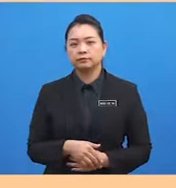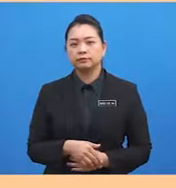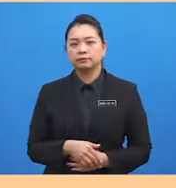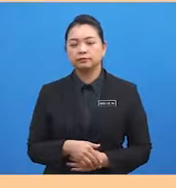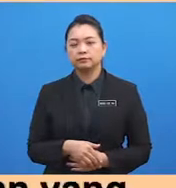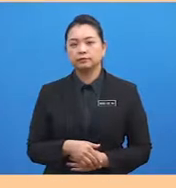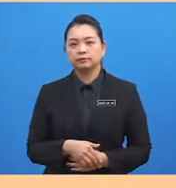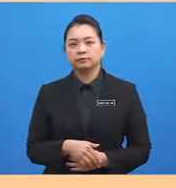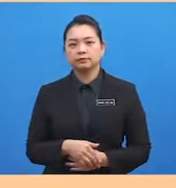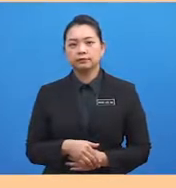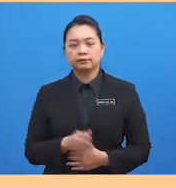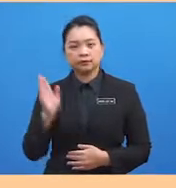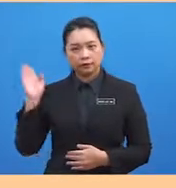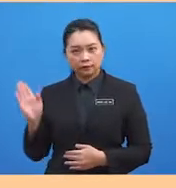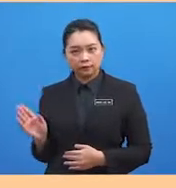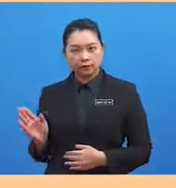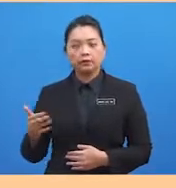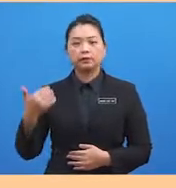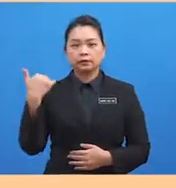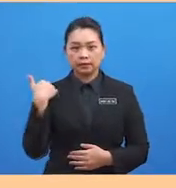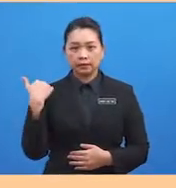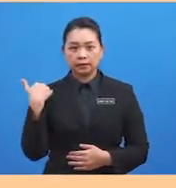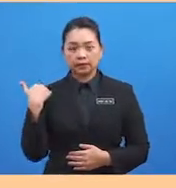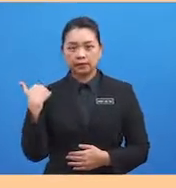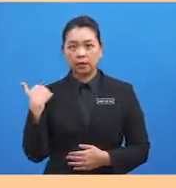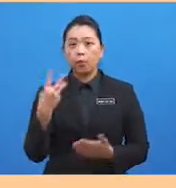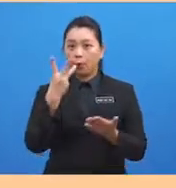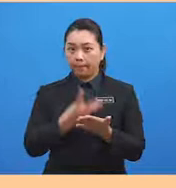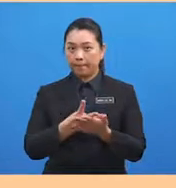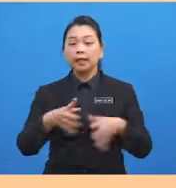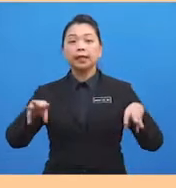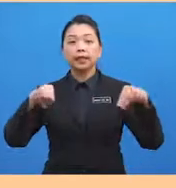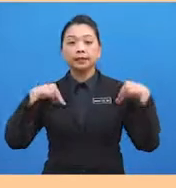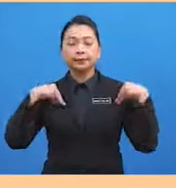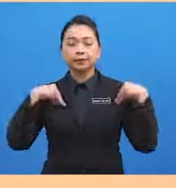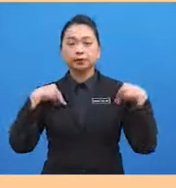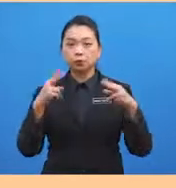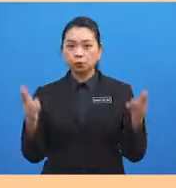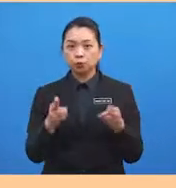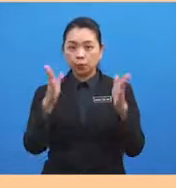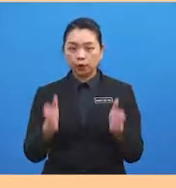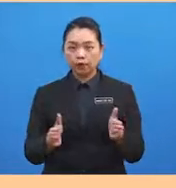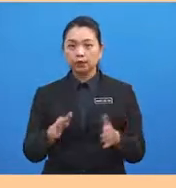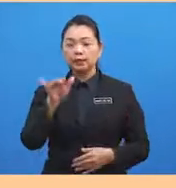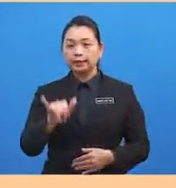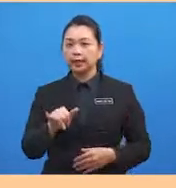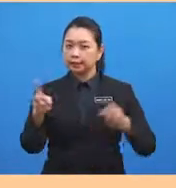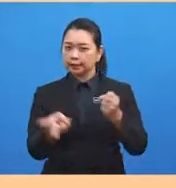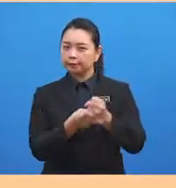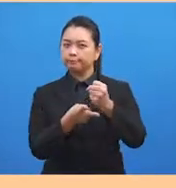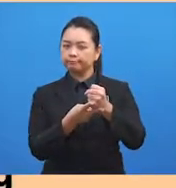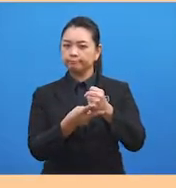Murid-murid, simpanan peribadi merupakan wang milik usahawan yang